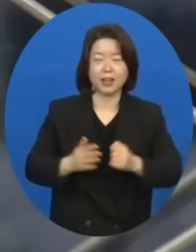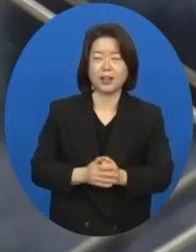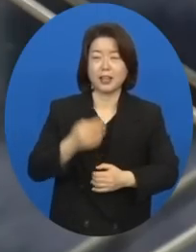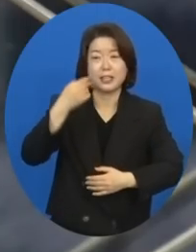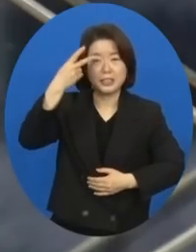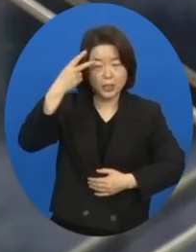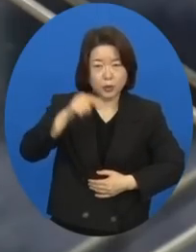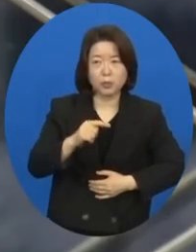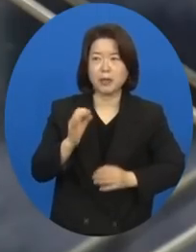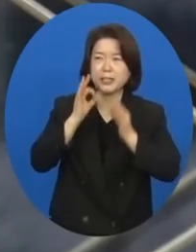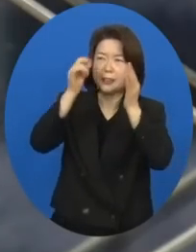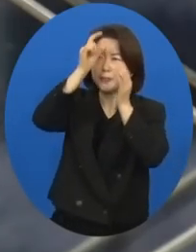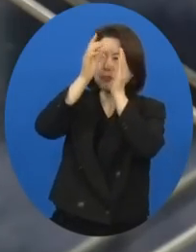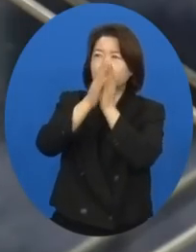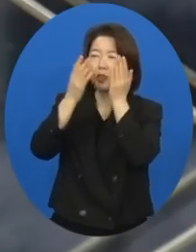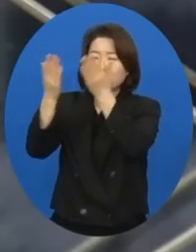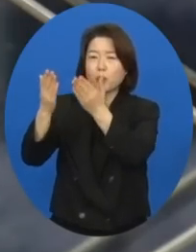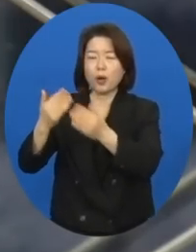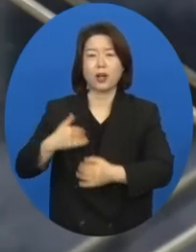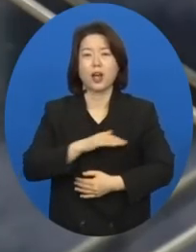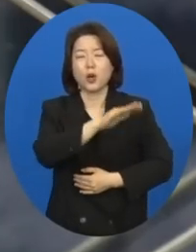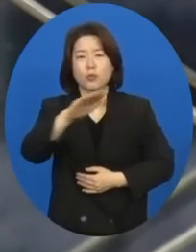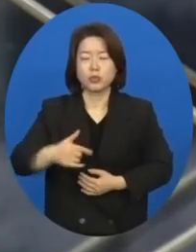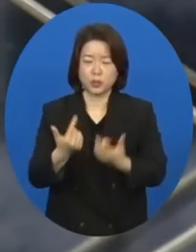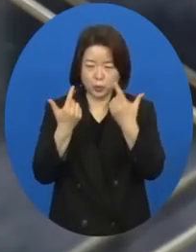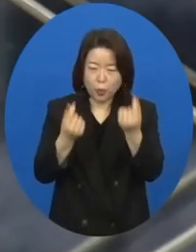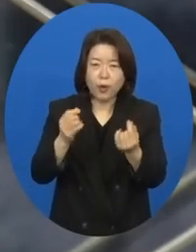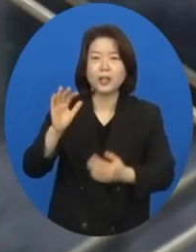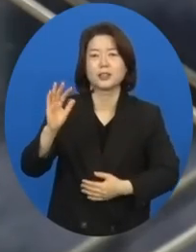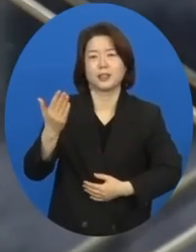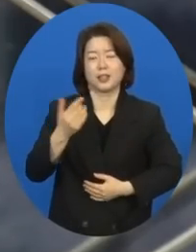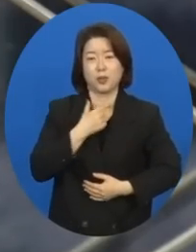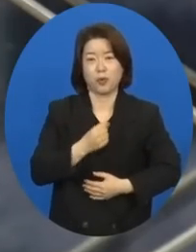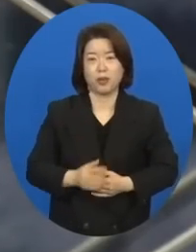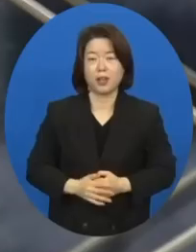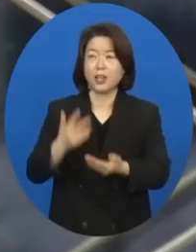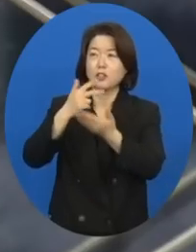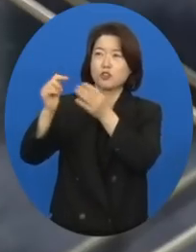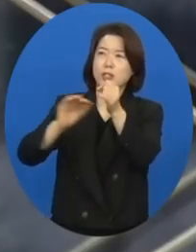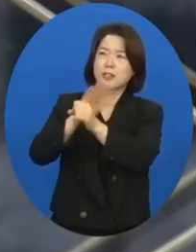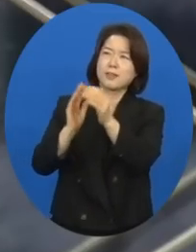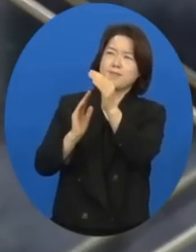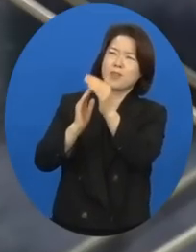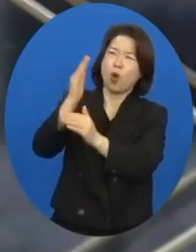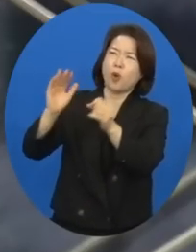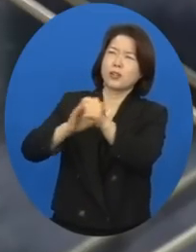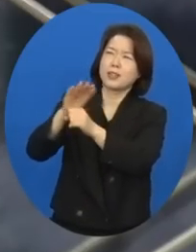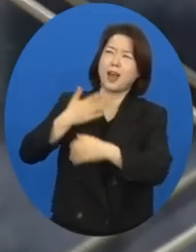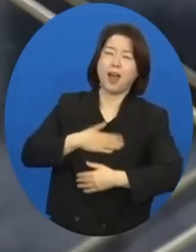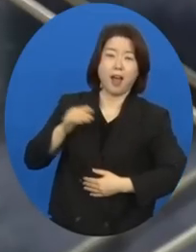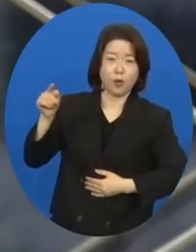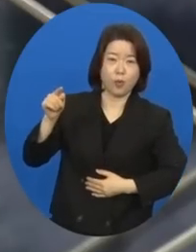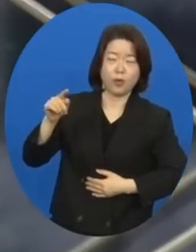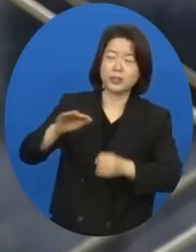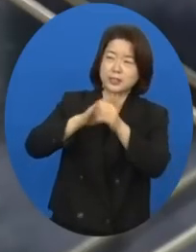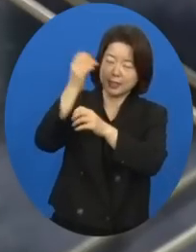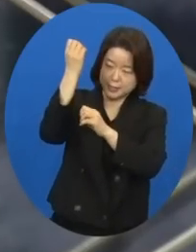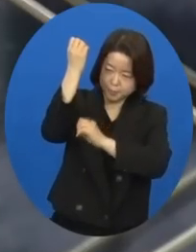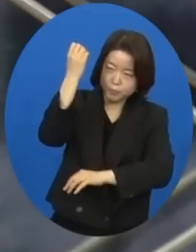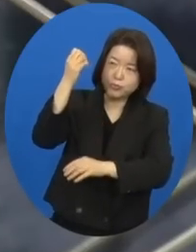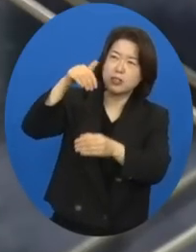저와 여러분의 간구가 되기를 원합니다. 내가 주의 넘치는 사랑을 알고 그 사랑의 뿌리를 내리는